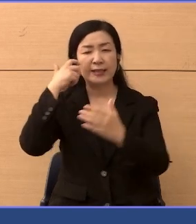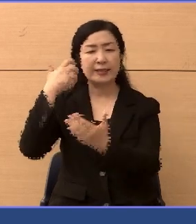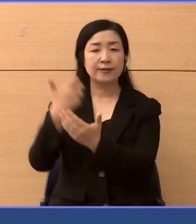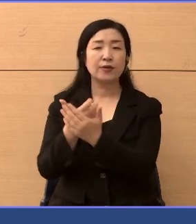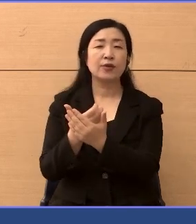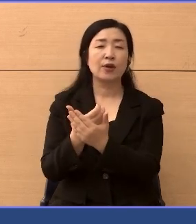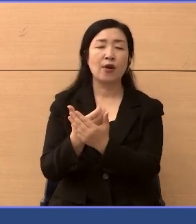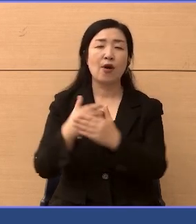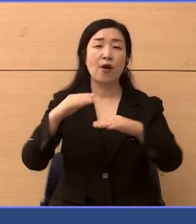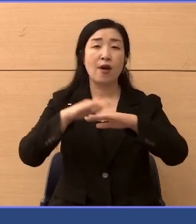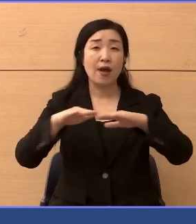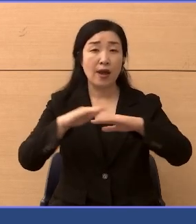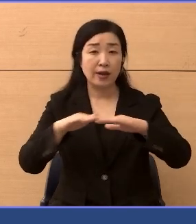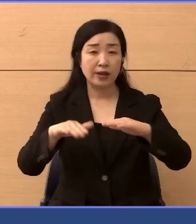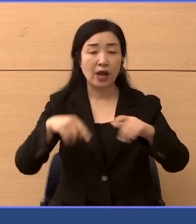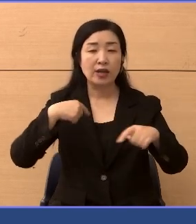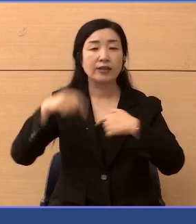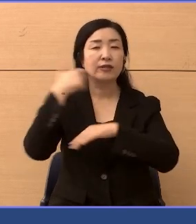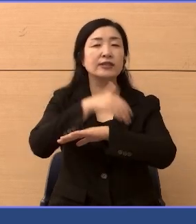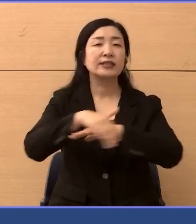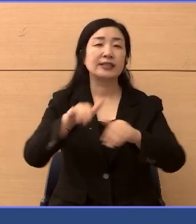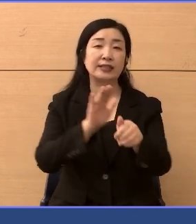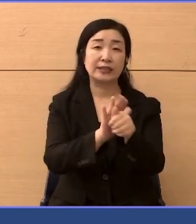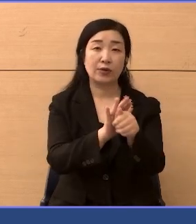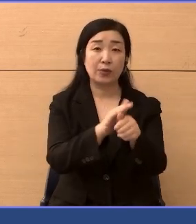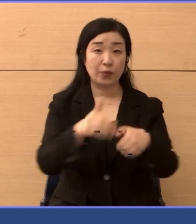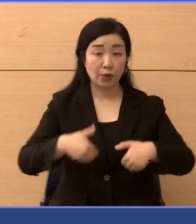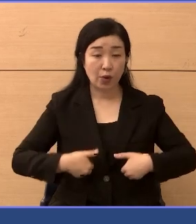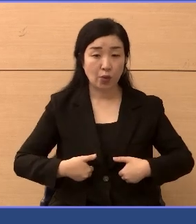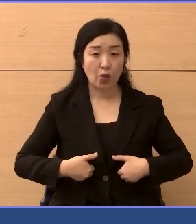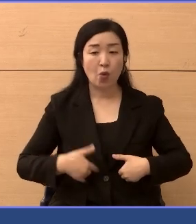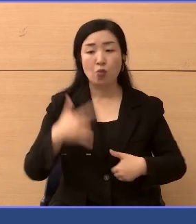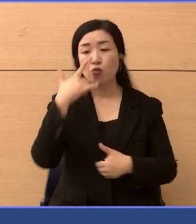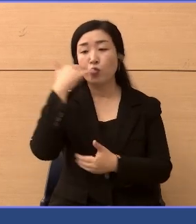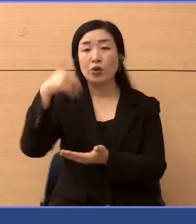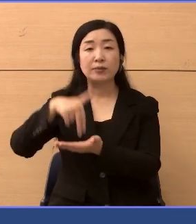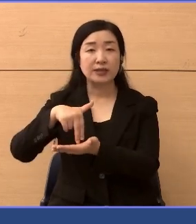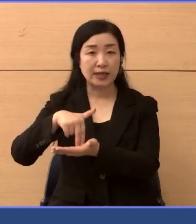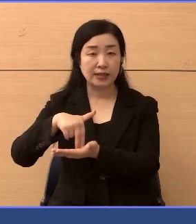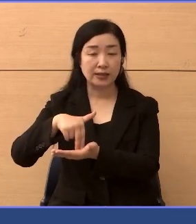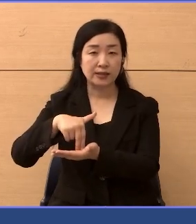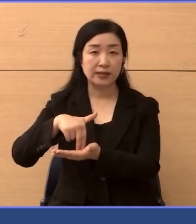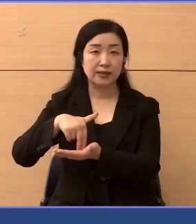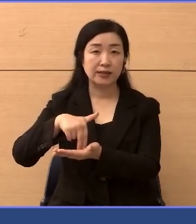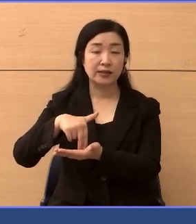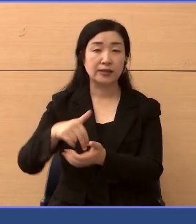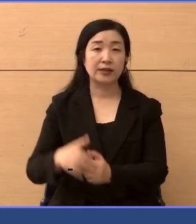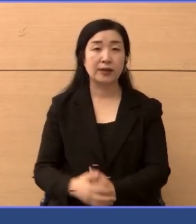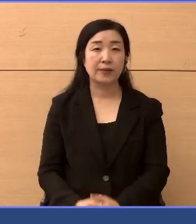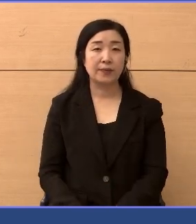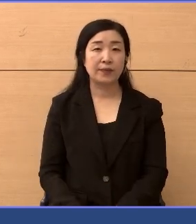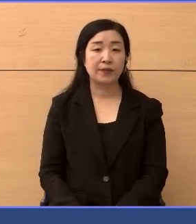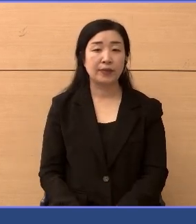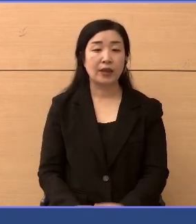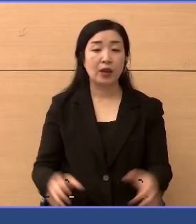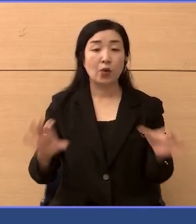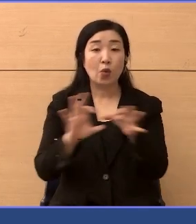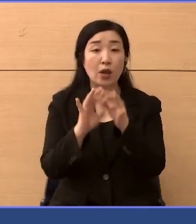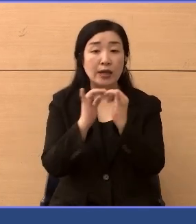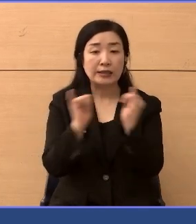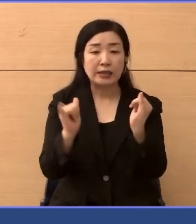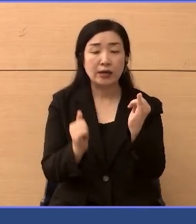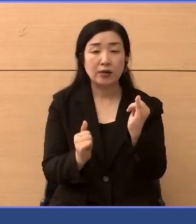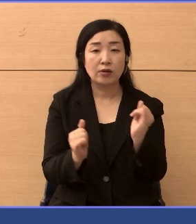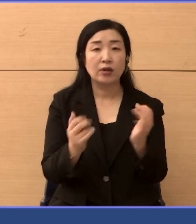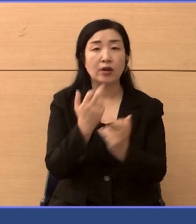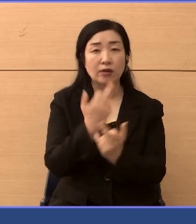더 for 완화해 줄 수 있는 정서적 parents, but 지원이 there may 필요합니다. need to 그렇기 be 때문에 support for 부모님들은 아무래도 siblings and the extended family. 그리고 관련된 어떤